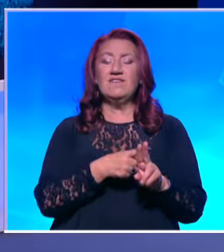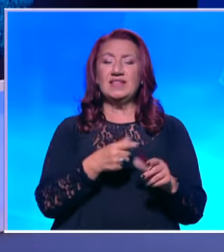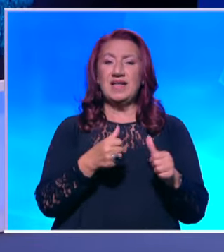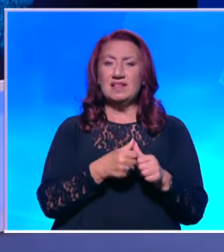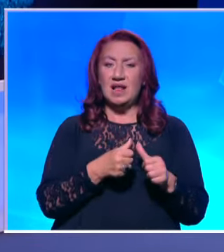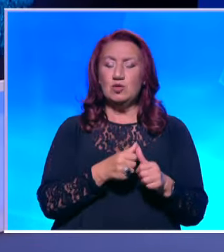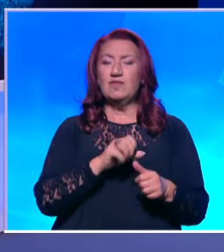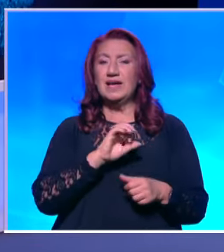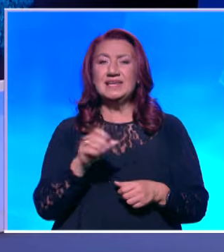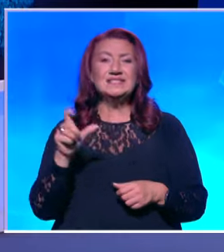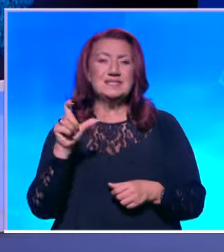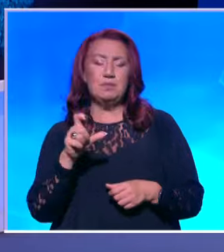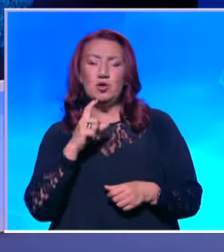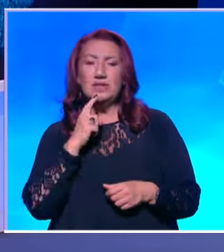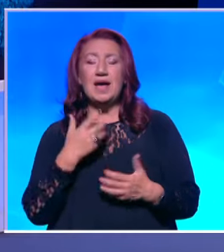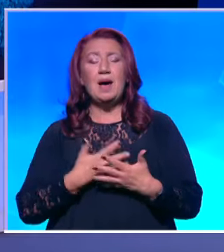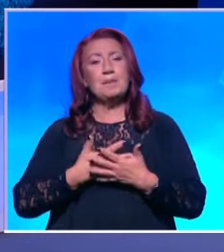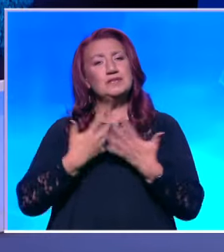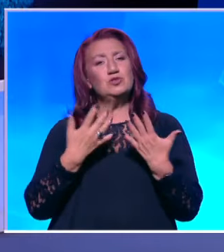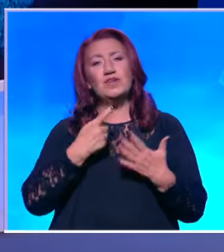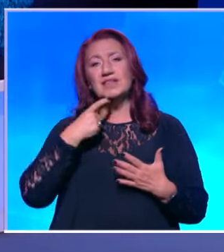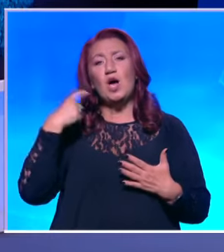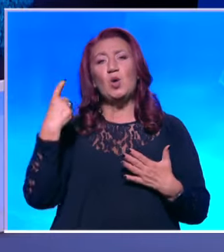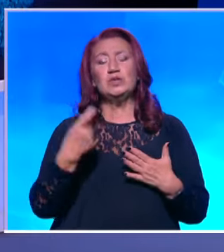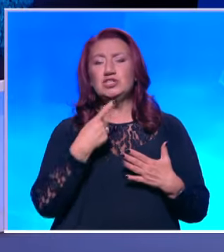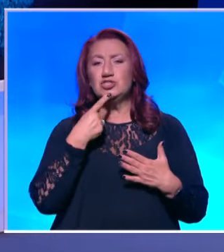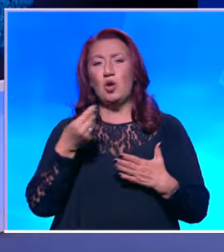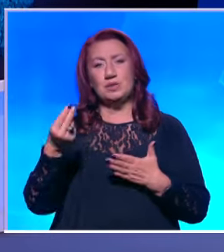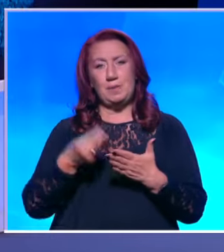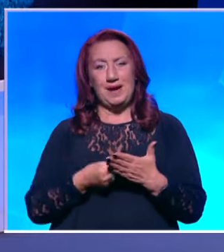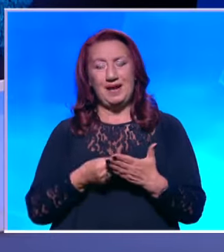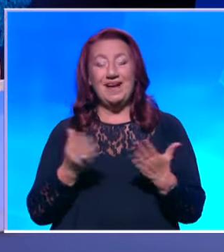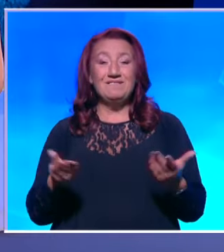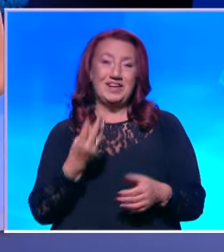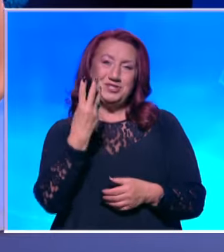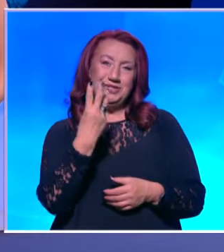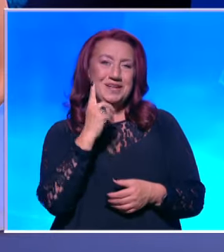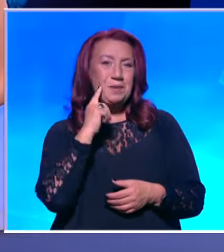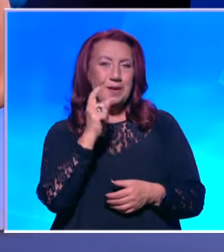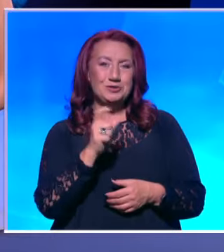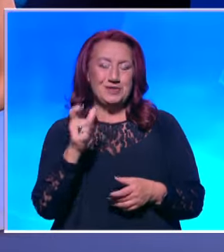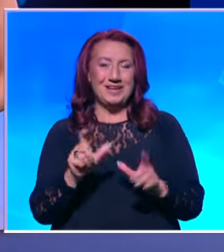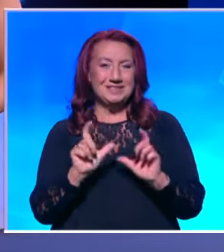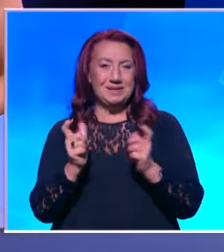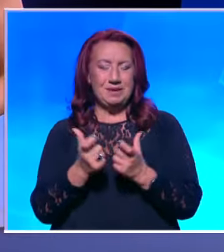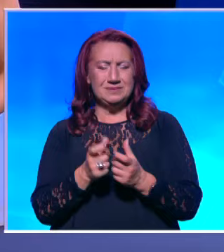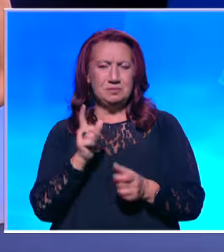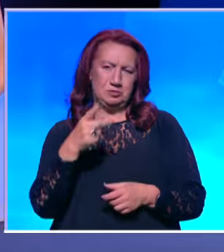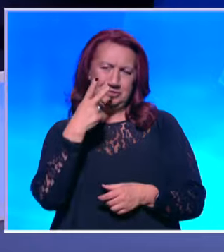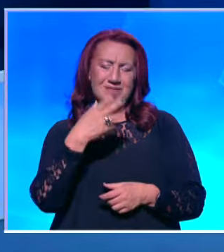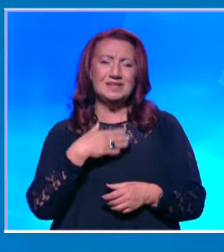годишнина от брака си но малко по-различна като семейство от трима повече четете на нашия сайт btv sport